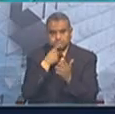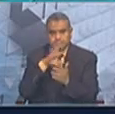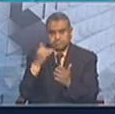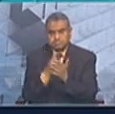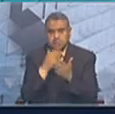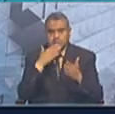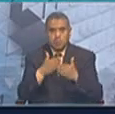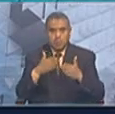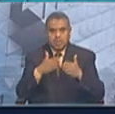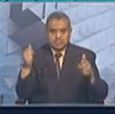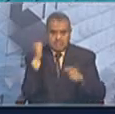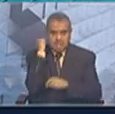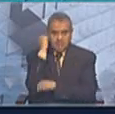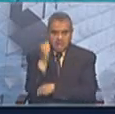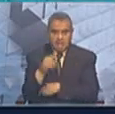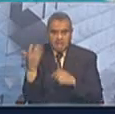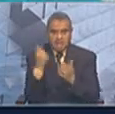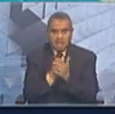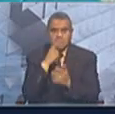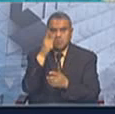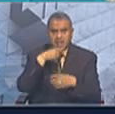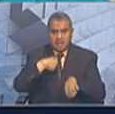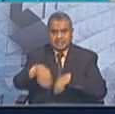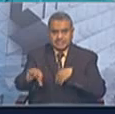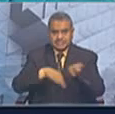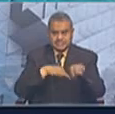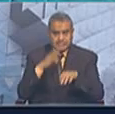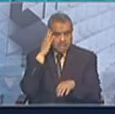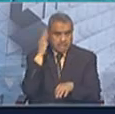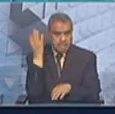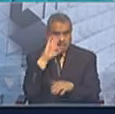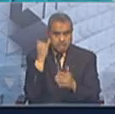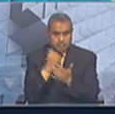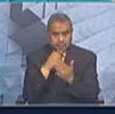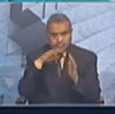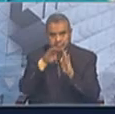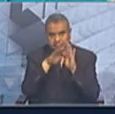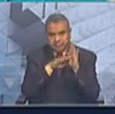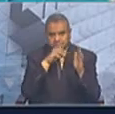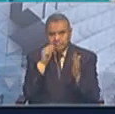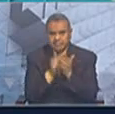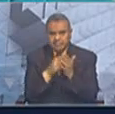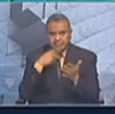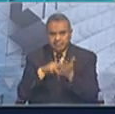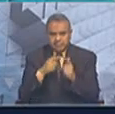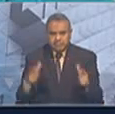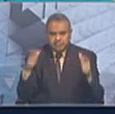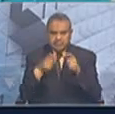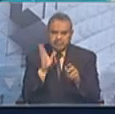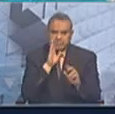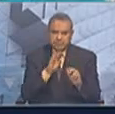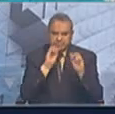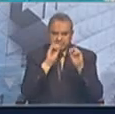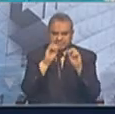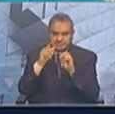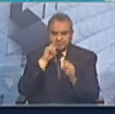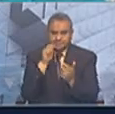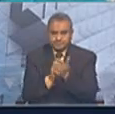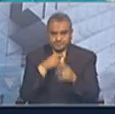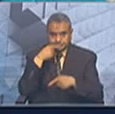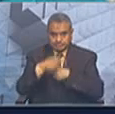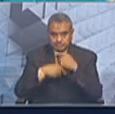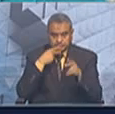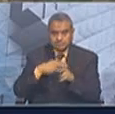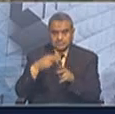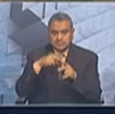اكبر، ودي سياسه احنا بننشرها في الفكر الارشادي عندنا عن طريق الندوات الارشاديه وعن طريق الندوات الحقليه